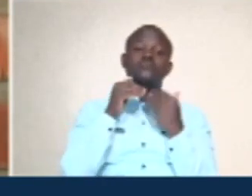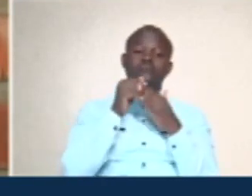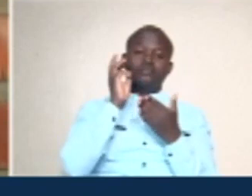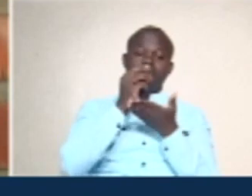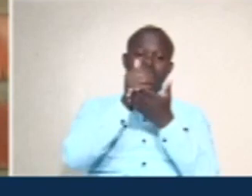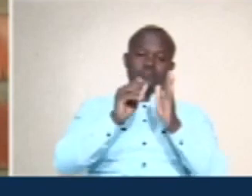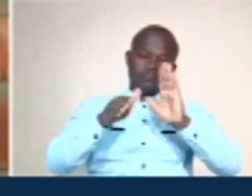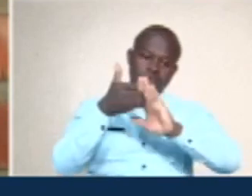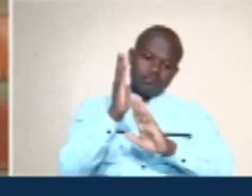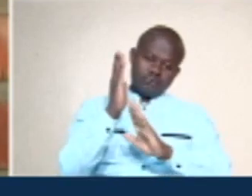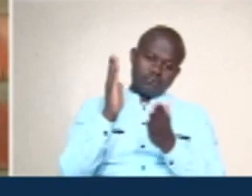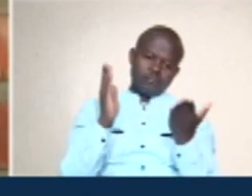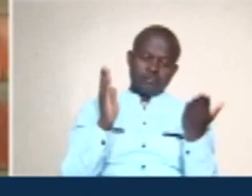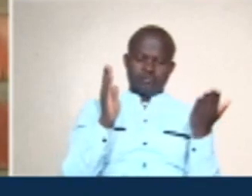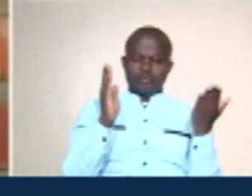zizadufasha kwihutisha